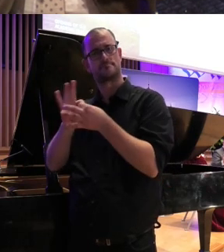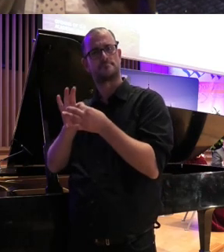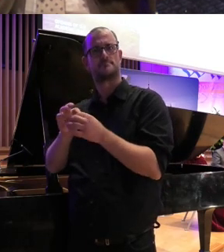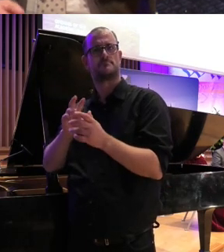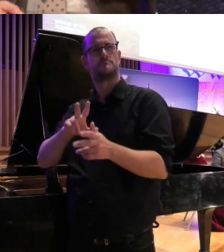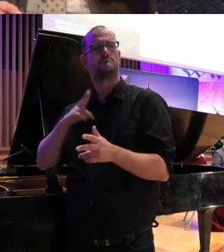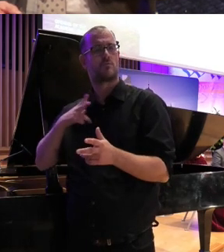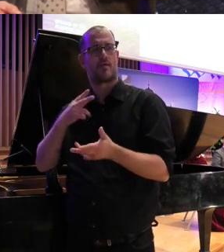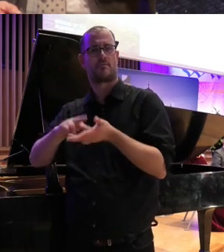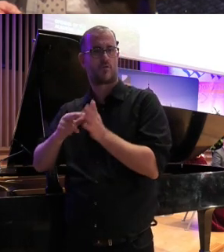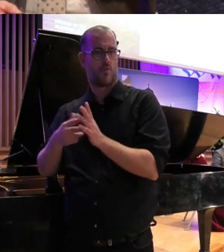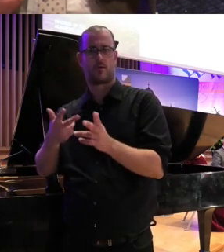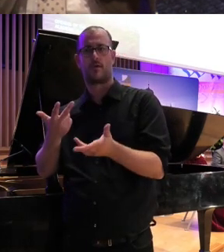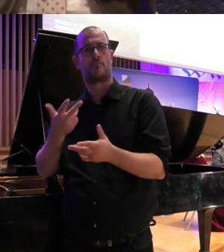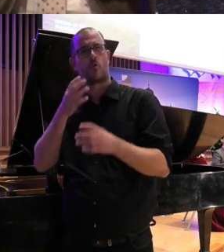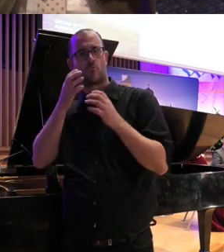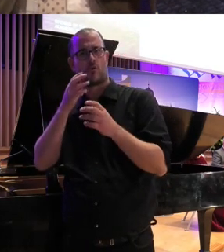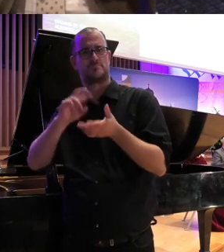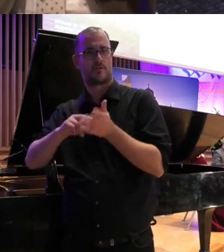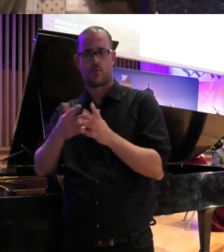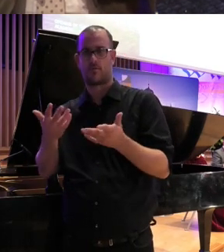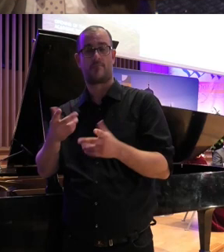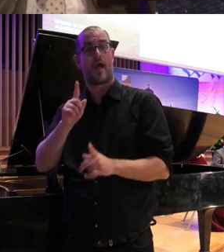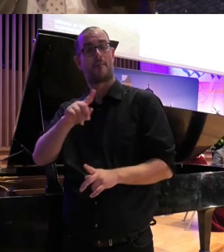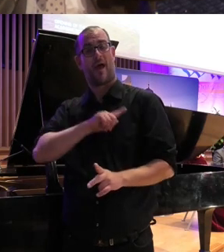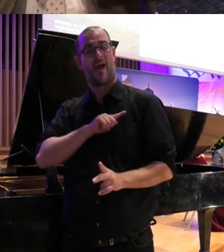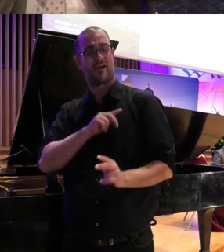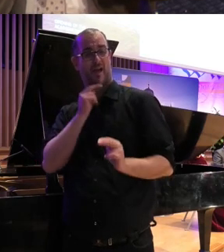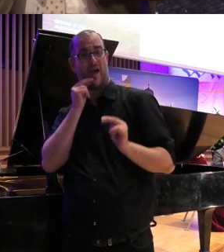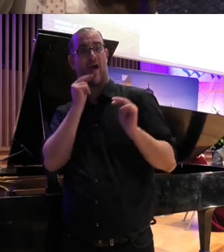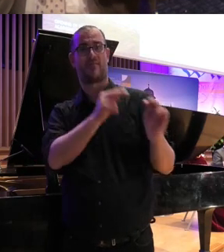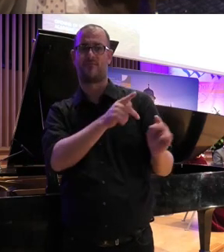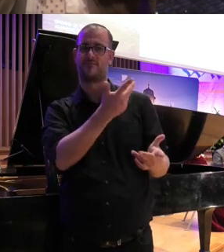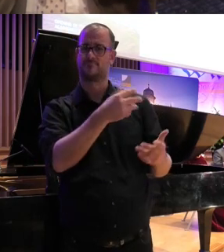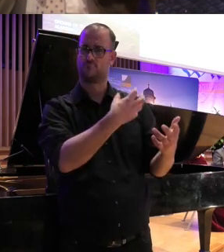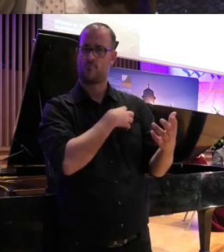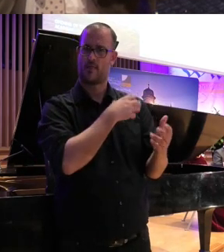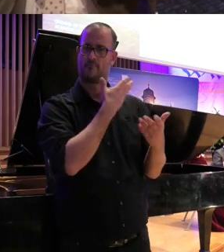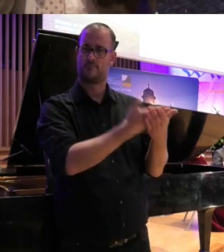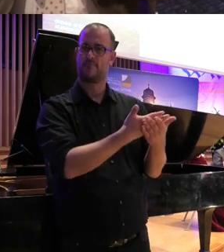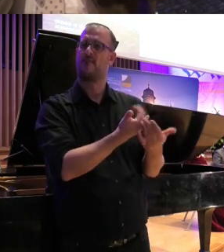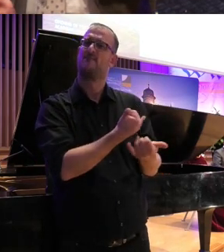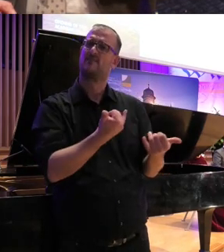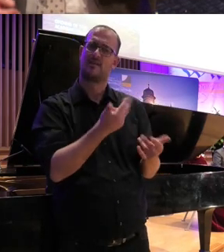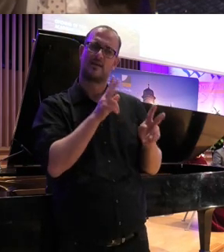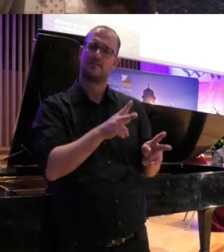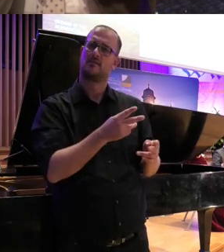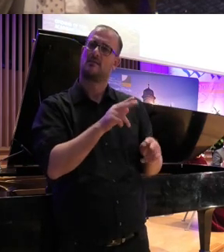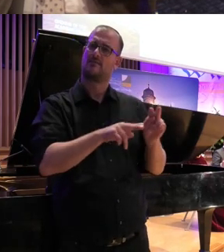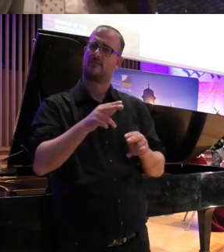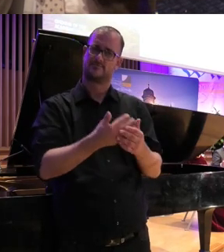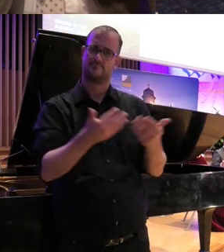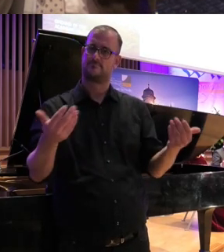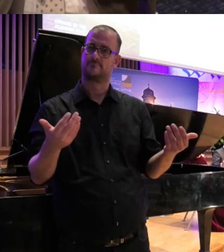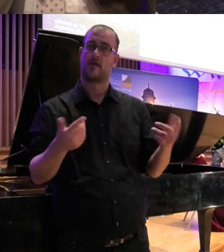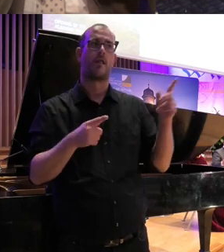auch Kommunikationstechnologien nutzen, aber eine eigene Antwort liefern auf das Problem, wie differenziert man sich, als man das in den